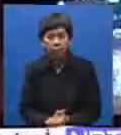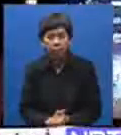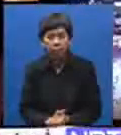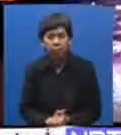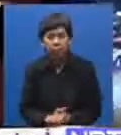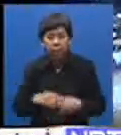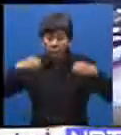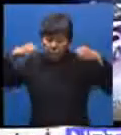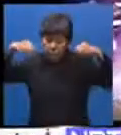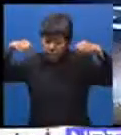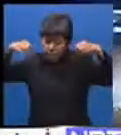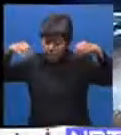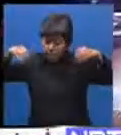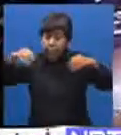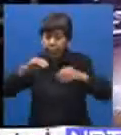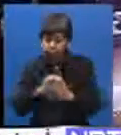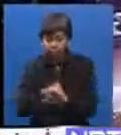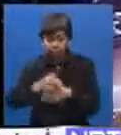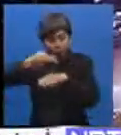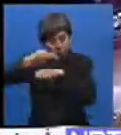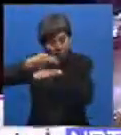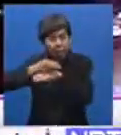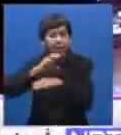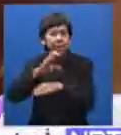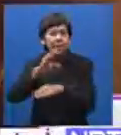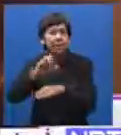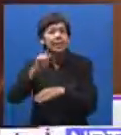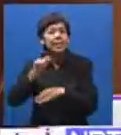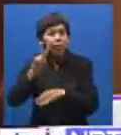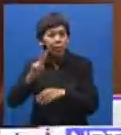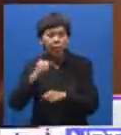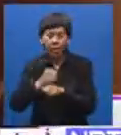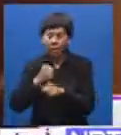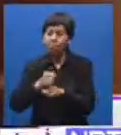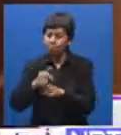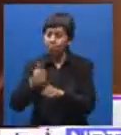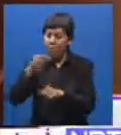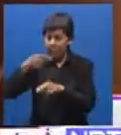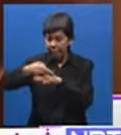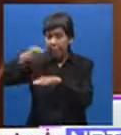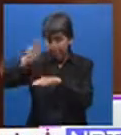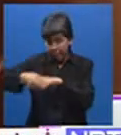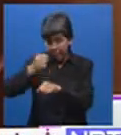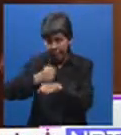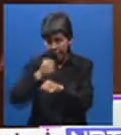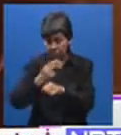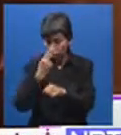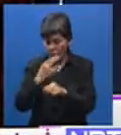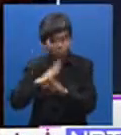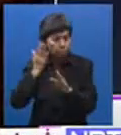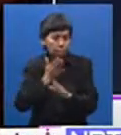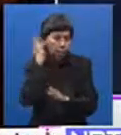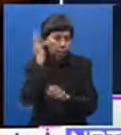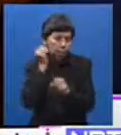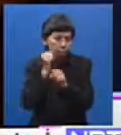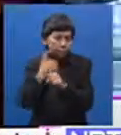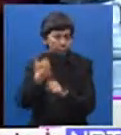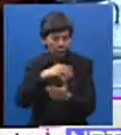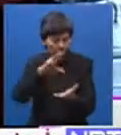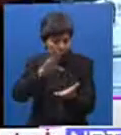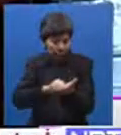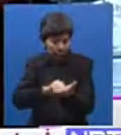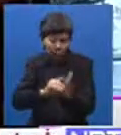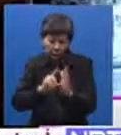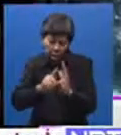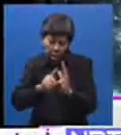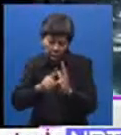แสงไฟจากโคมส่องสว่างและกล้อง CCTVที่สามารถใช้งานได้จริงและมีความคมชัดซึ่งสามารถเก็บภาพได้น